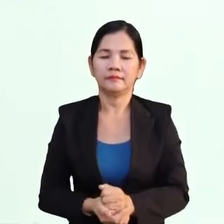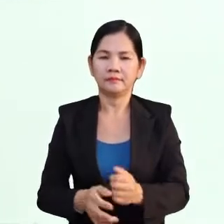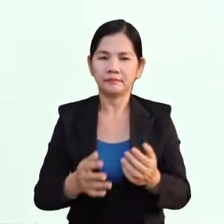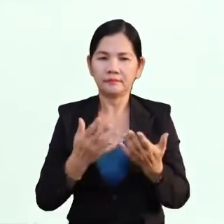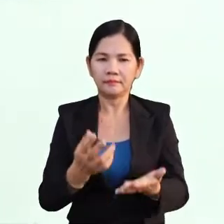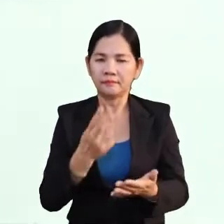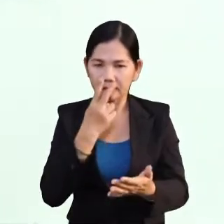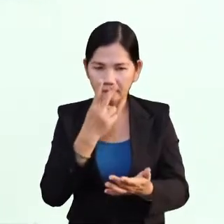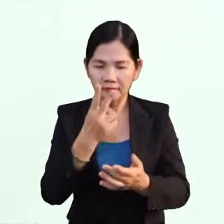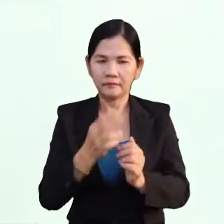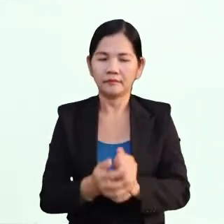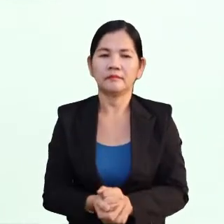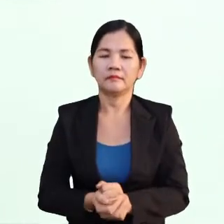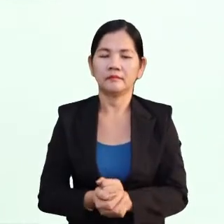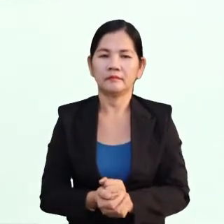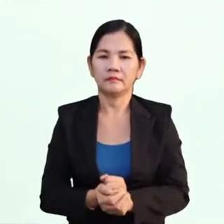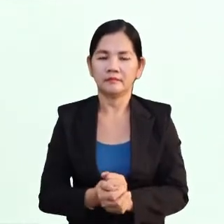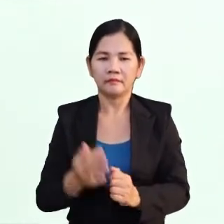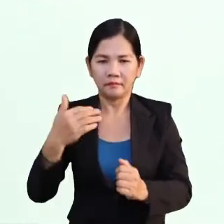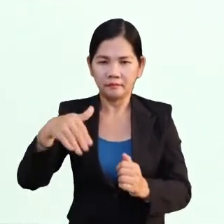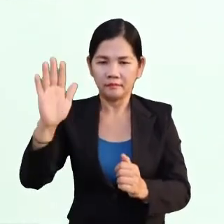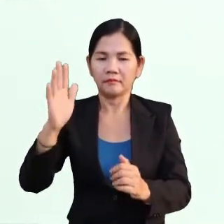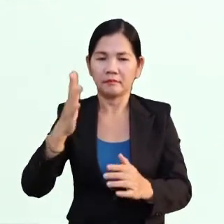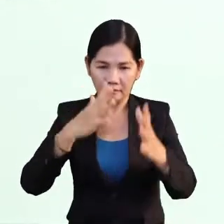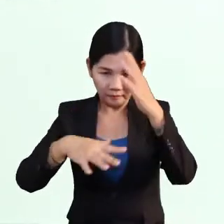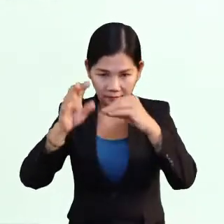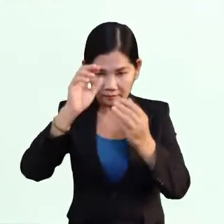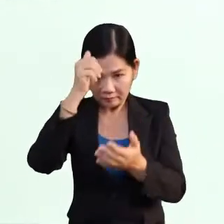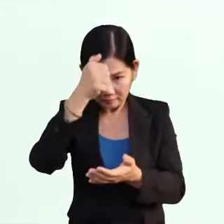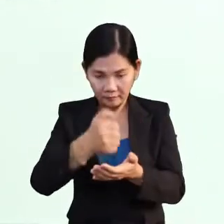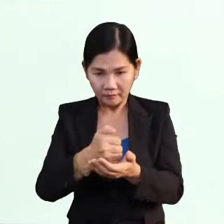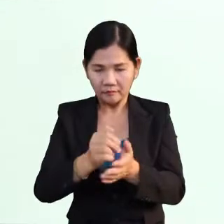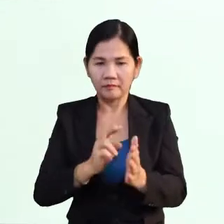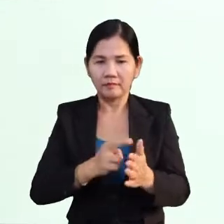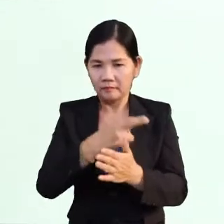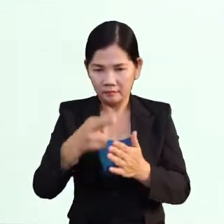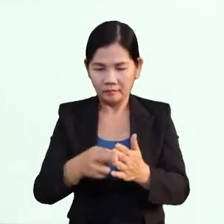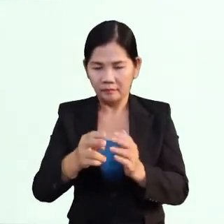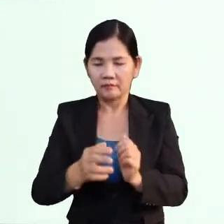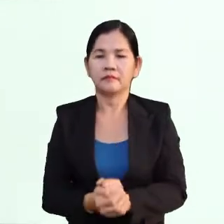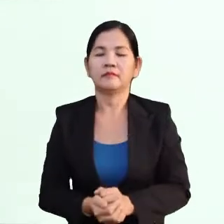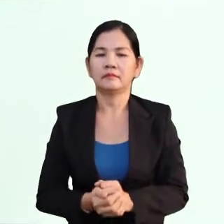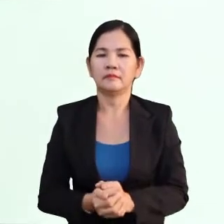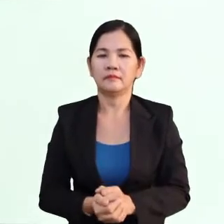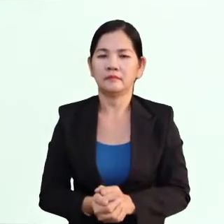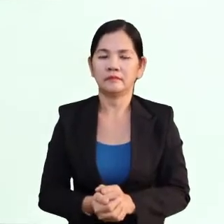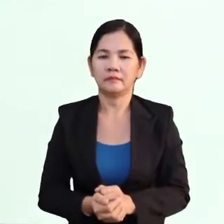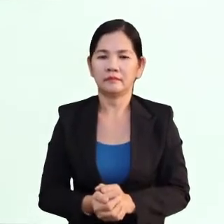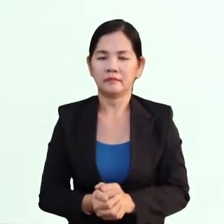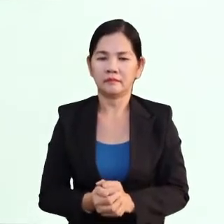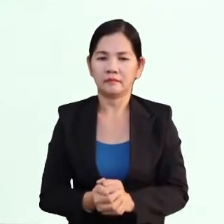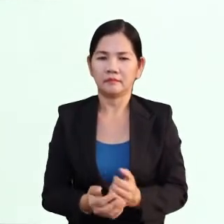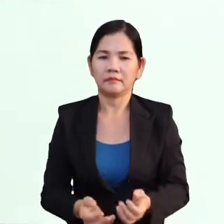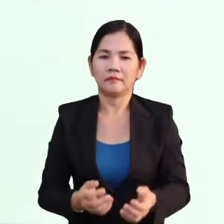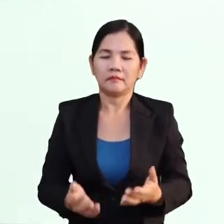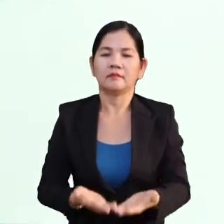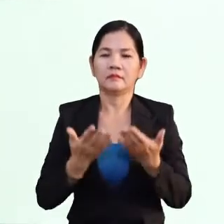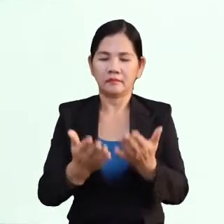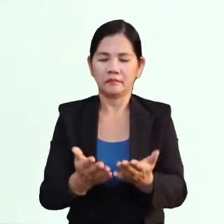ស់គ្នាចាការទៅសាលារៀនផ្ដល់ផលប្រយោជន៍ដូចជាឲ្យយើង